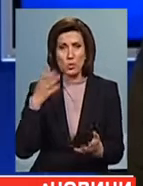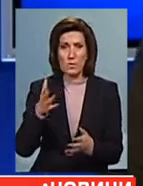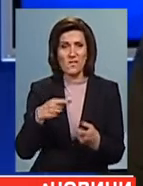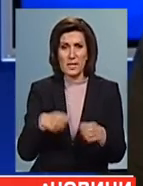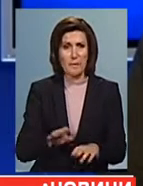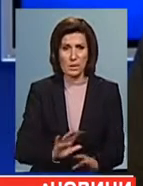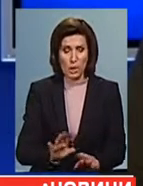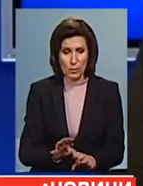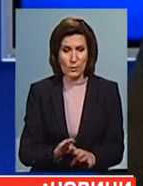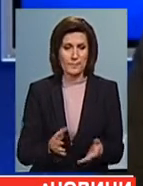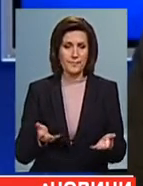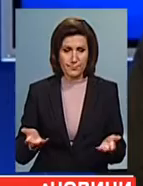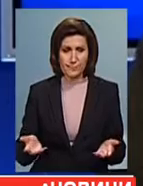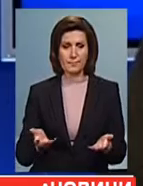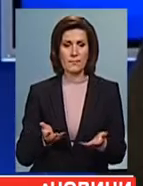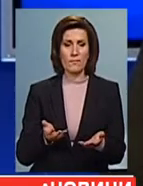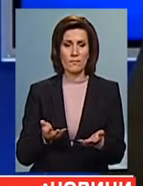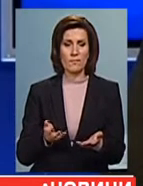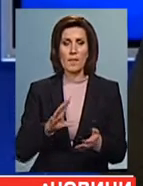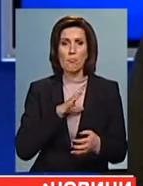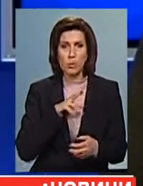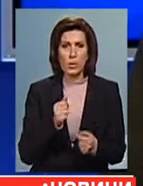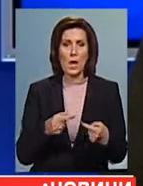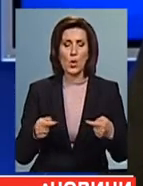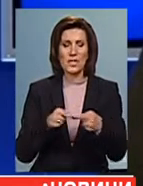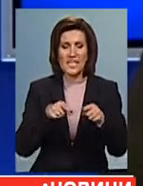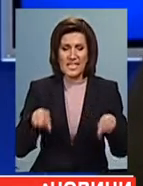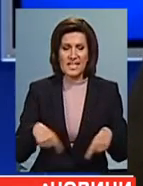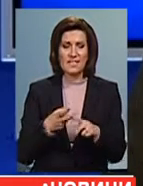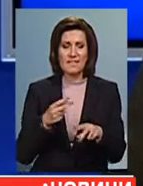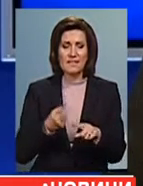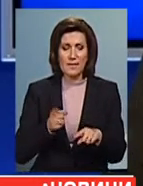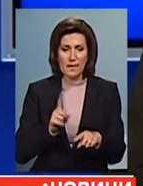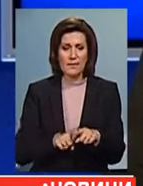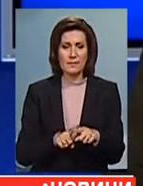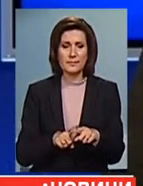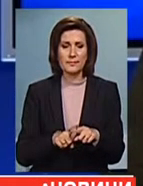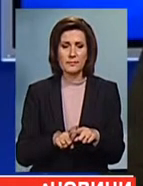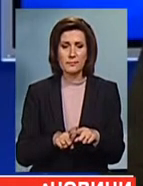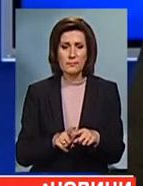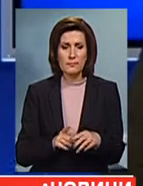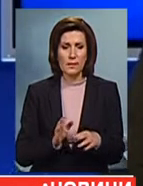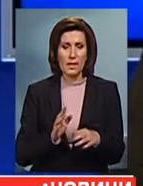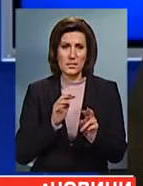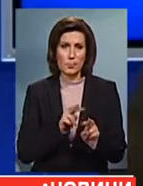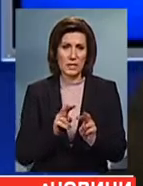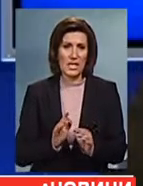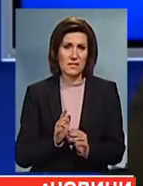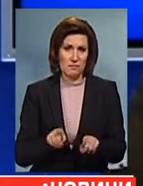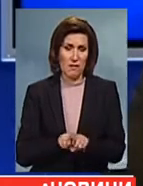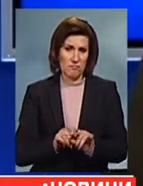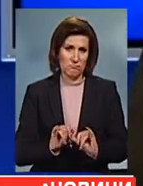ви його не продаєте. Ну, тобто була конкретна дільниця, на якій тенденція ціла